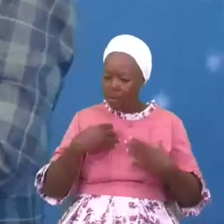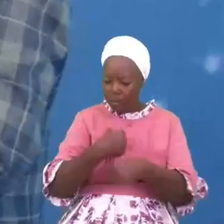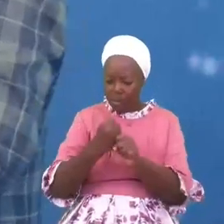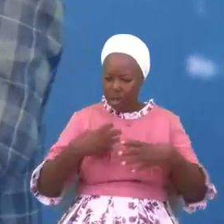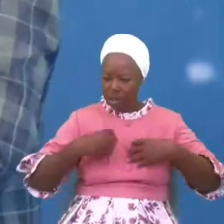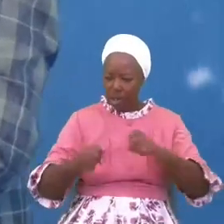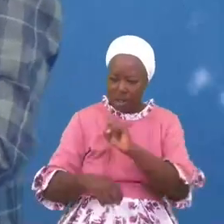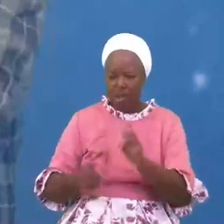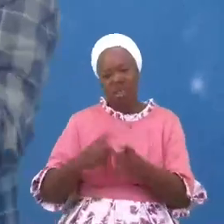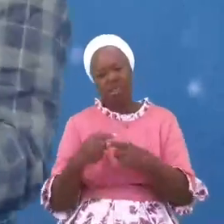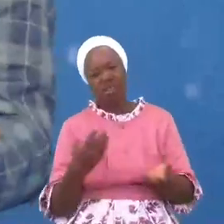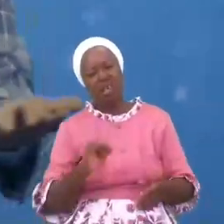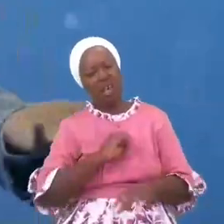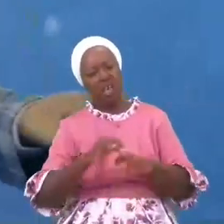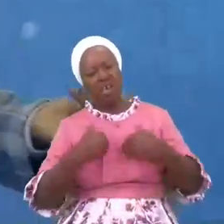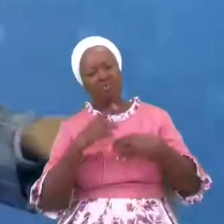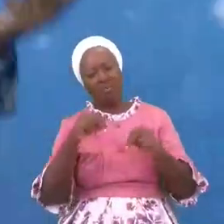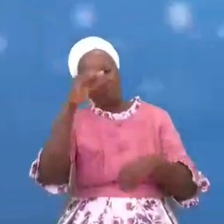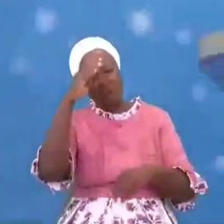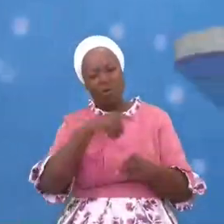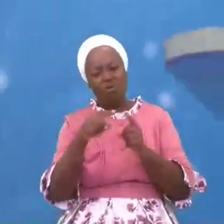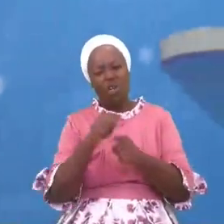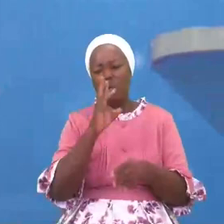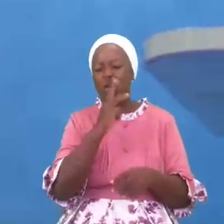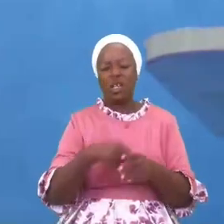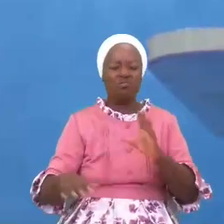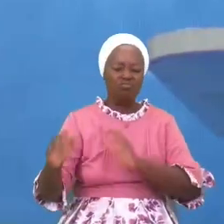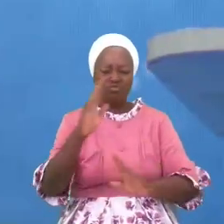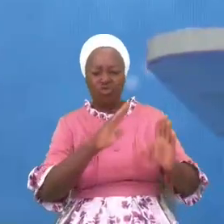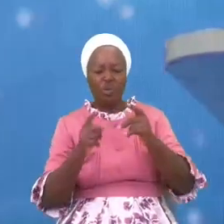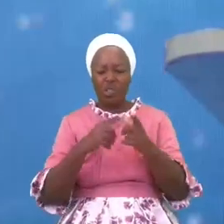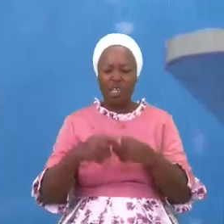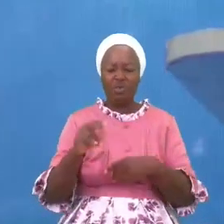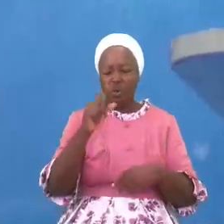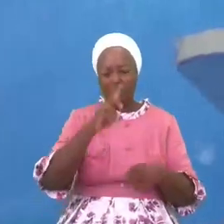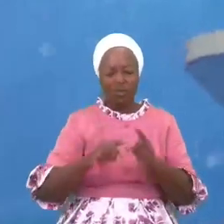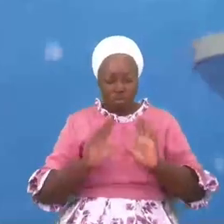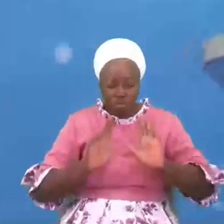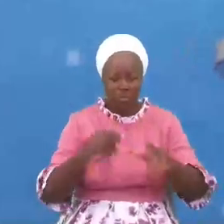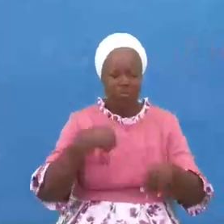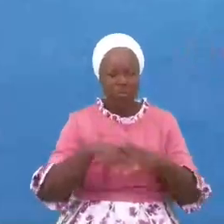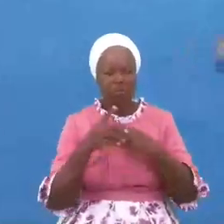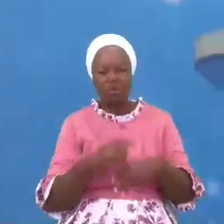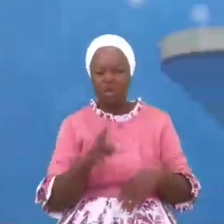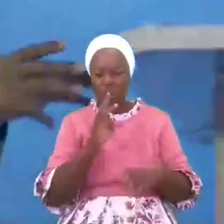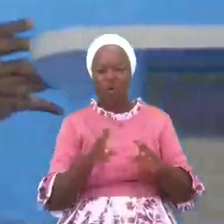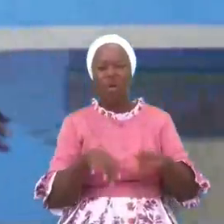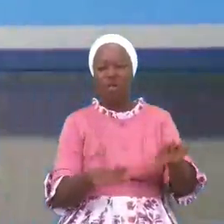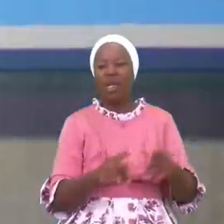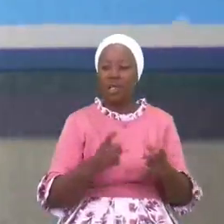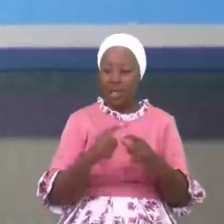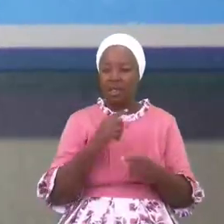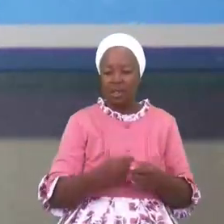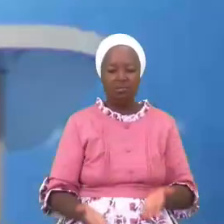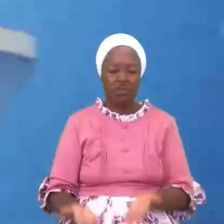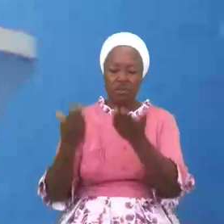je n'ai personne, lorsque l'eau est troublée, pour me mettre dans la piscine. Jésus, lève-toi, prends ton lit.